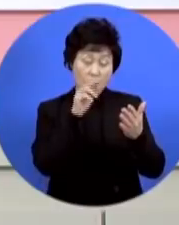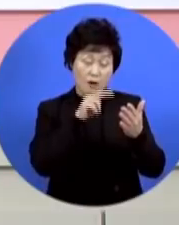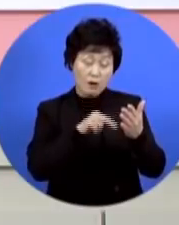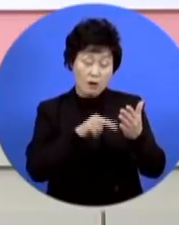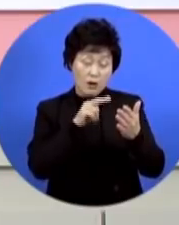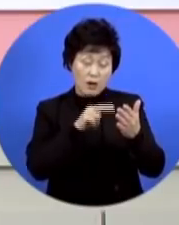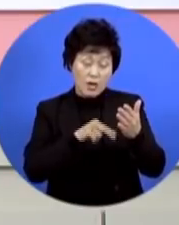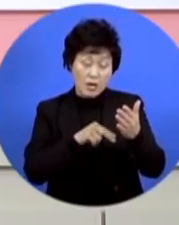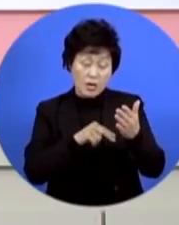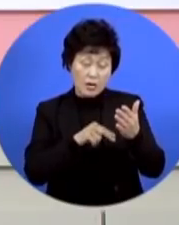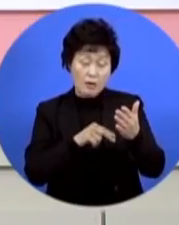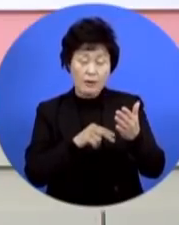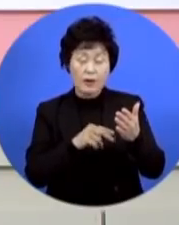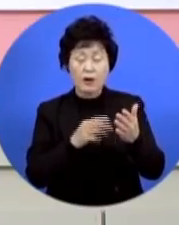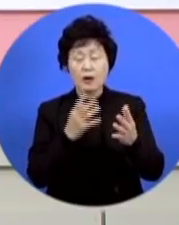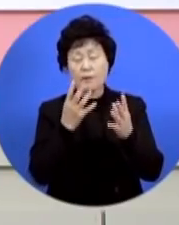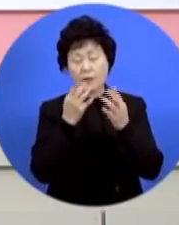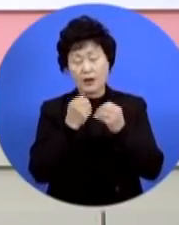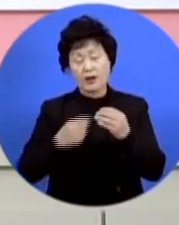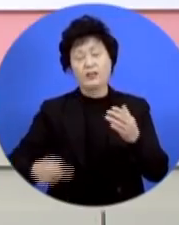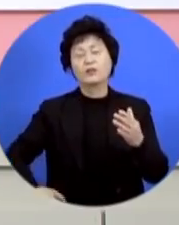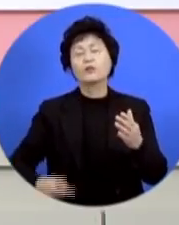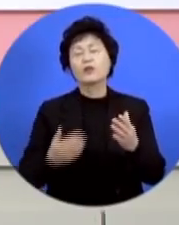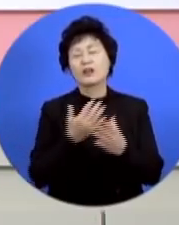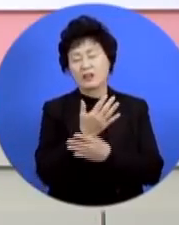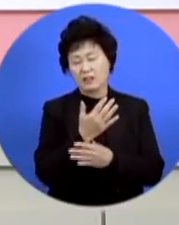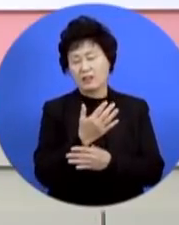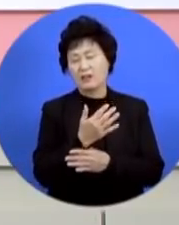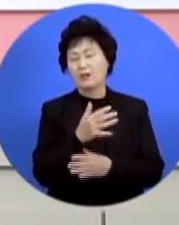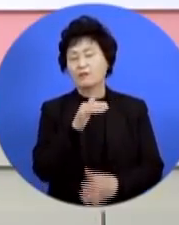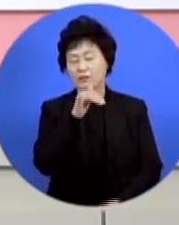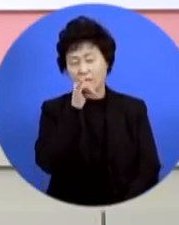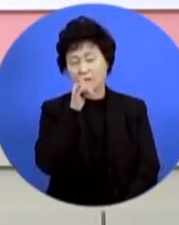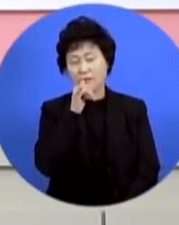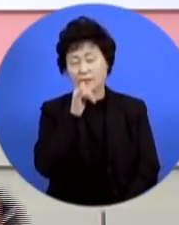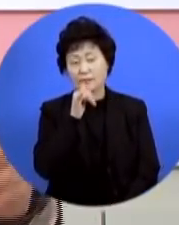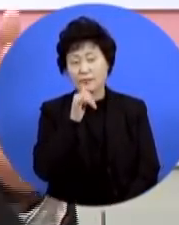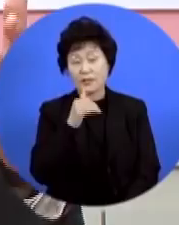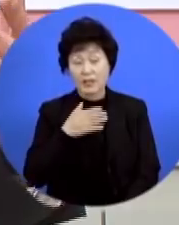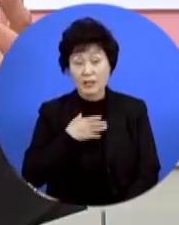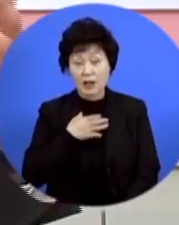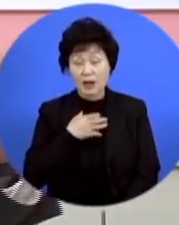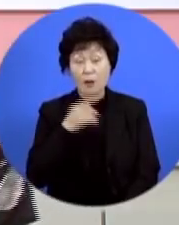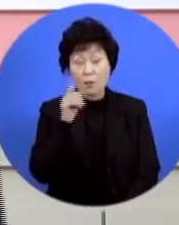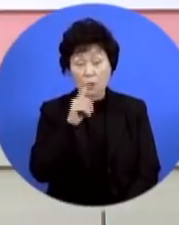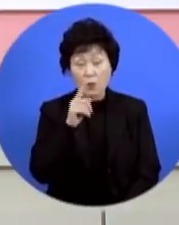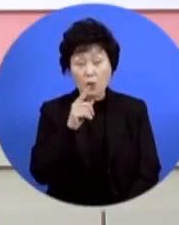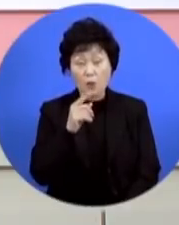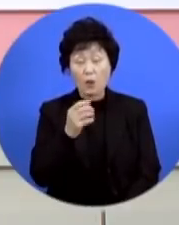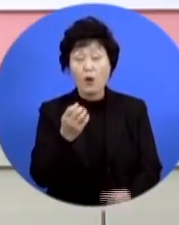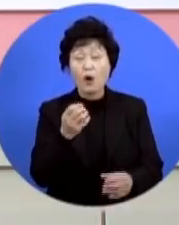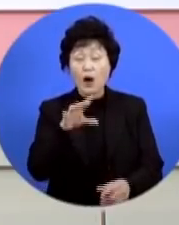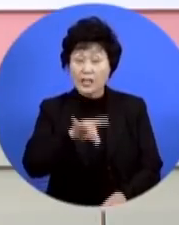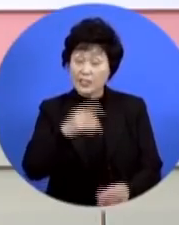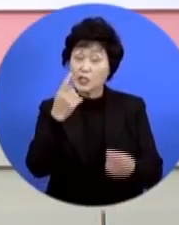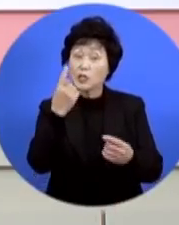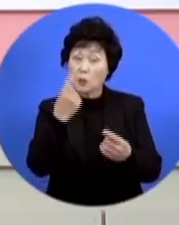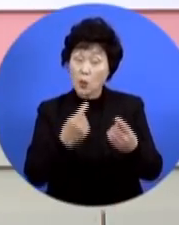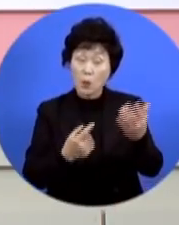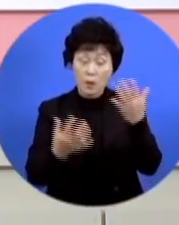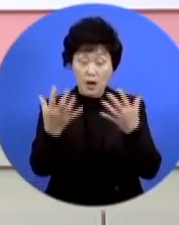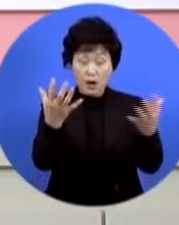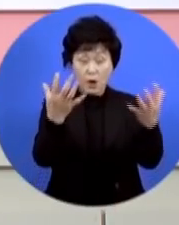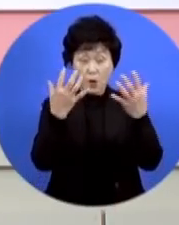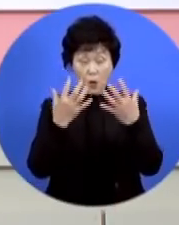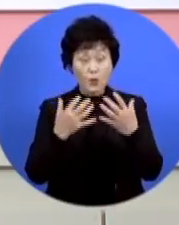그러면서 제가 그때 처음 많이 회개를 한 게 저는 우리 교회 새로 오는 몰려오는 사람들을 당연시